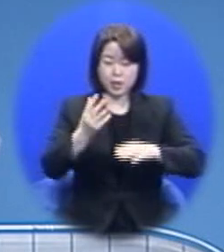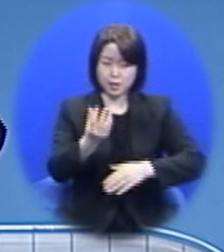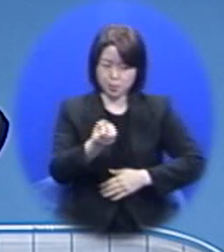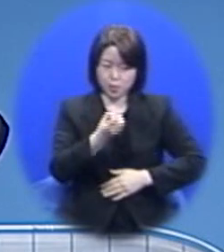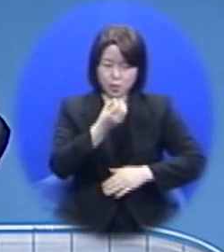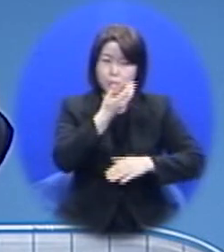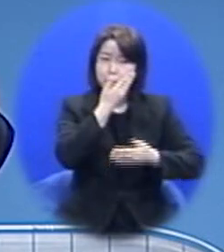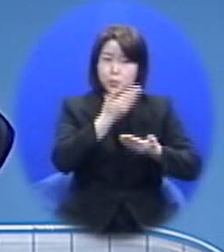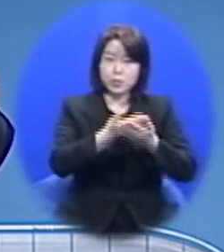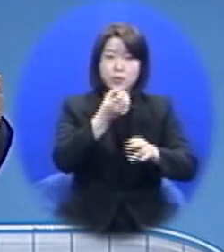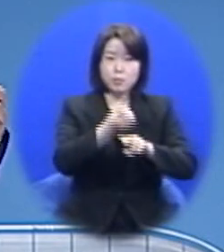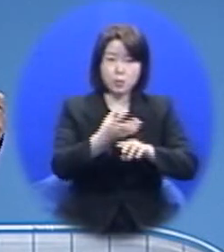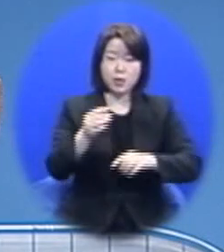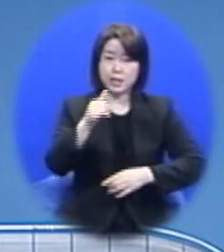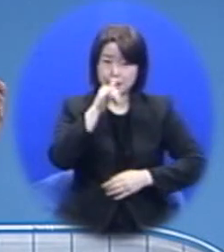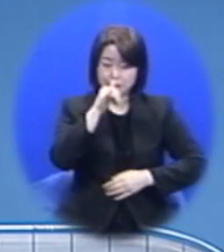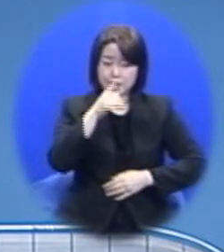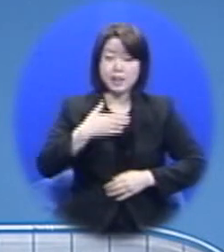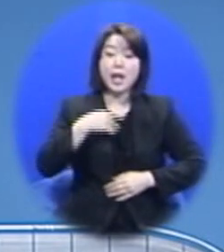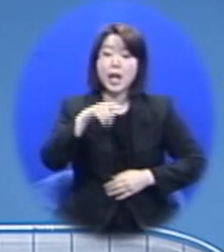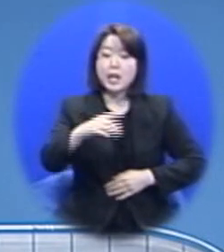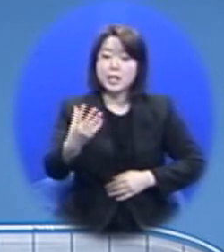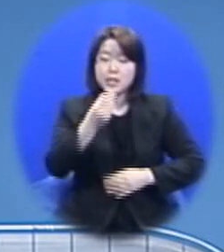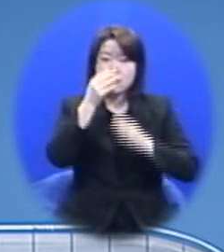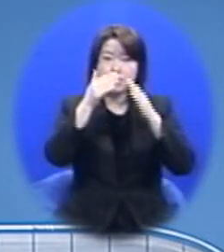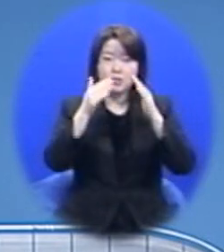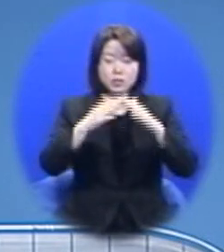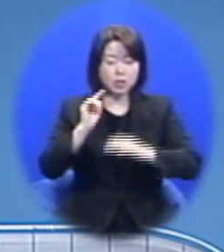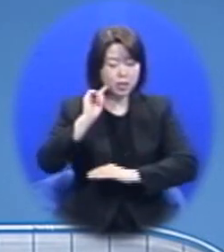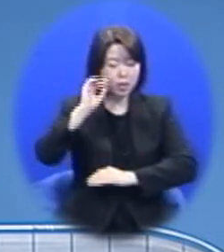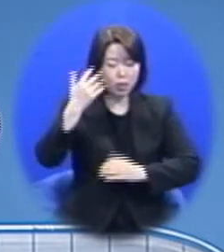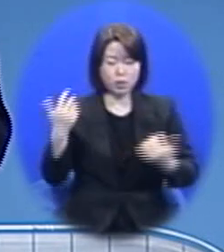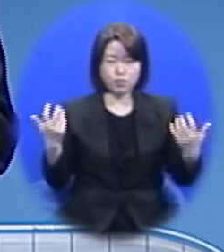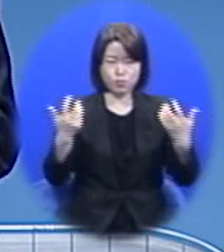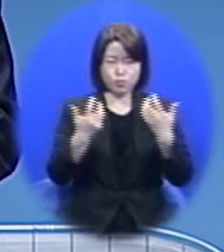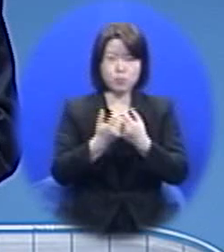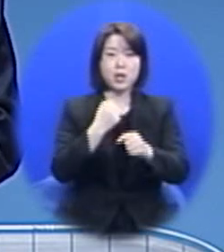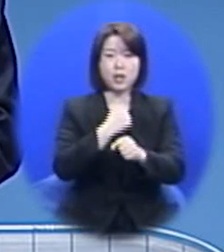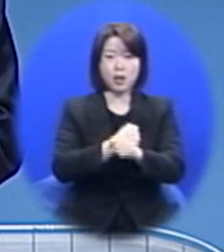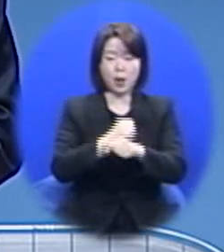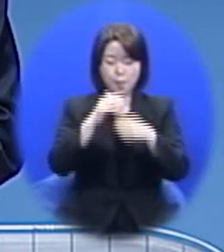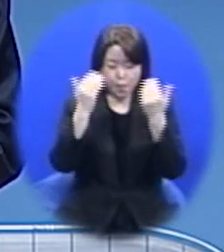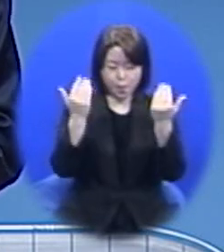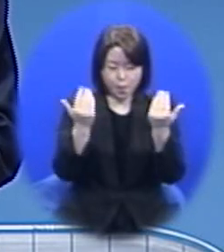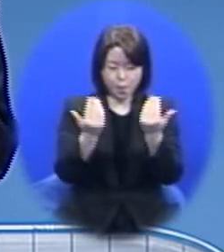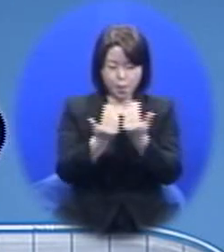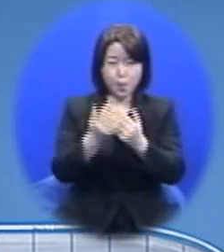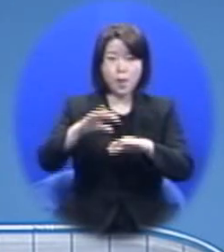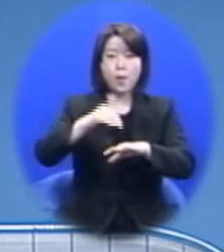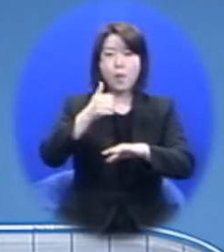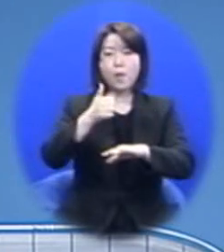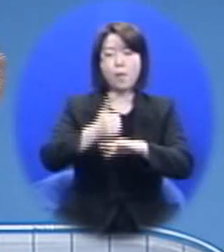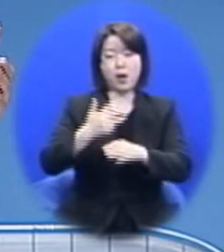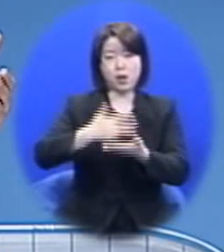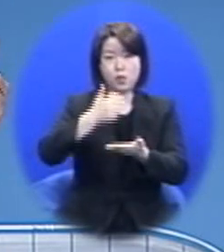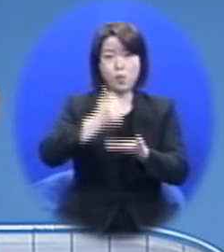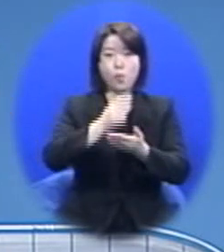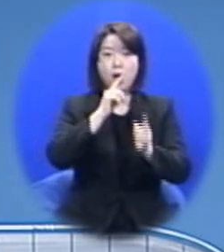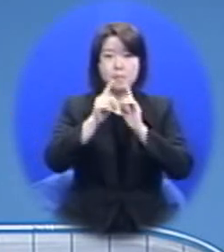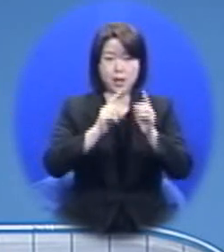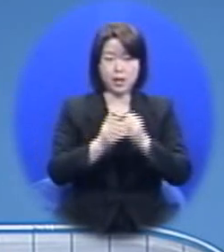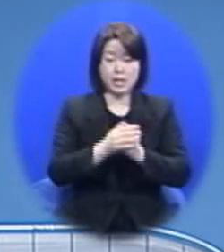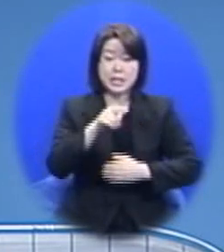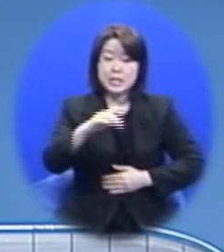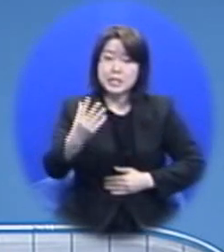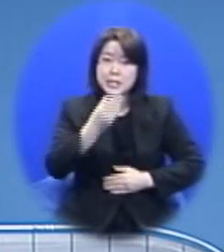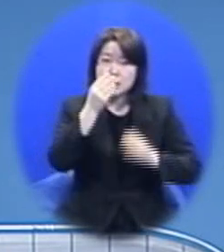이르리니 내가 이 성전에 영광이 충만하게 하리라. 만군의 여호와의 말이니라. 9절에 이 성전의 나중